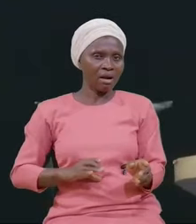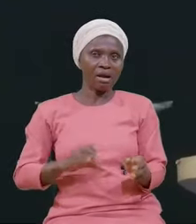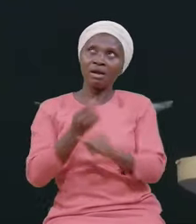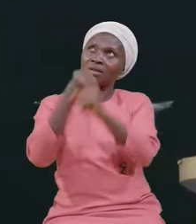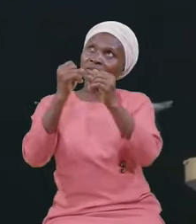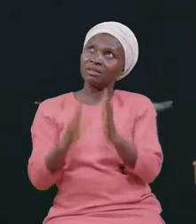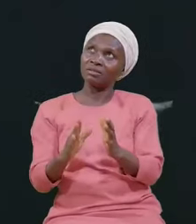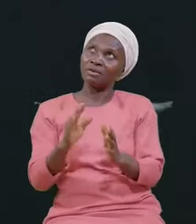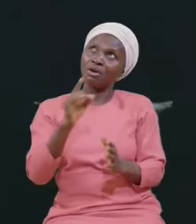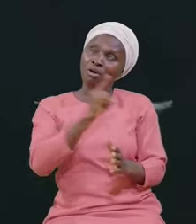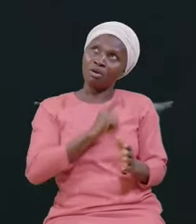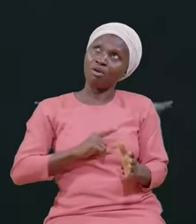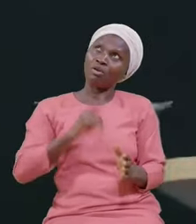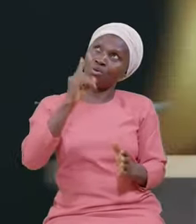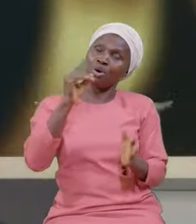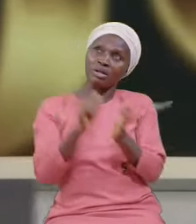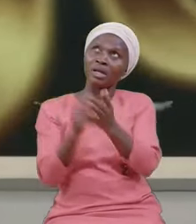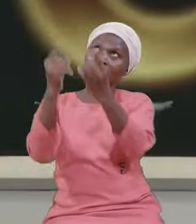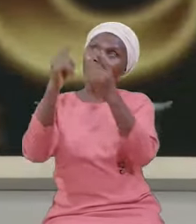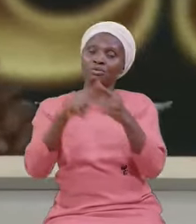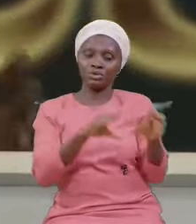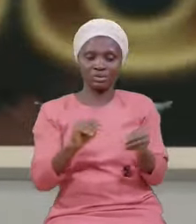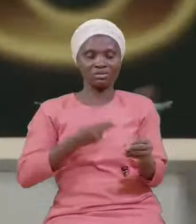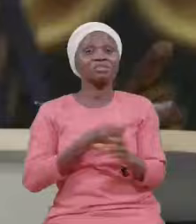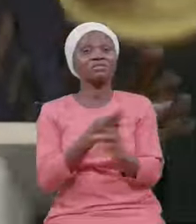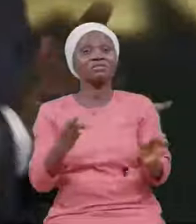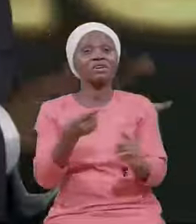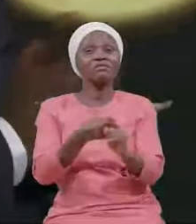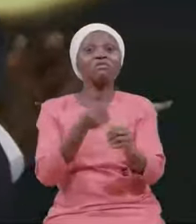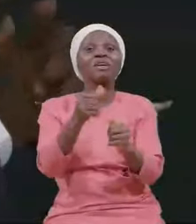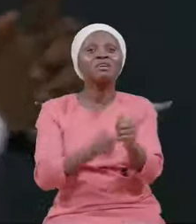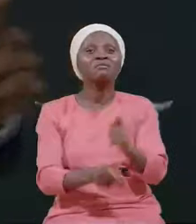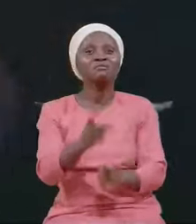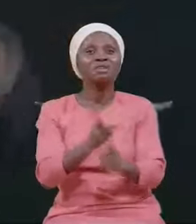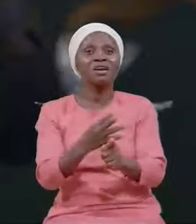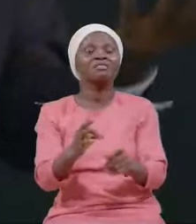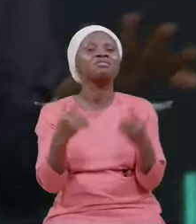c'est lui qui est venu nous affranchir de toute forme de péché